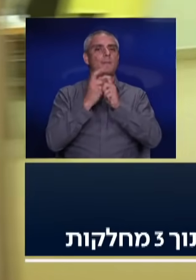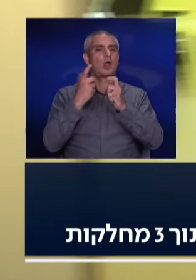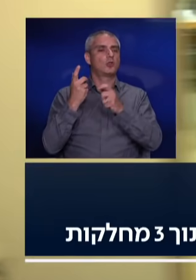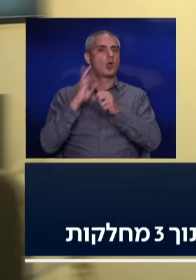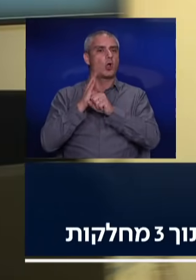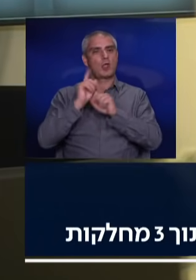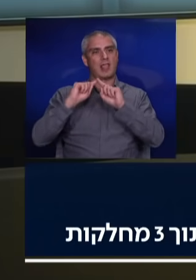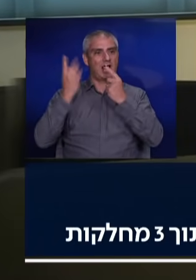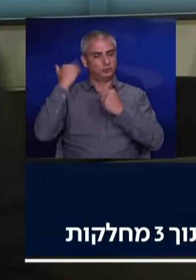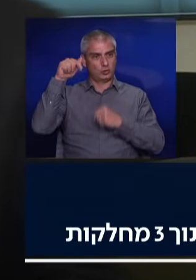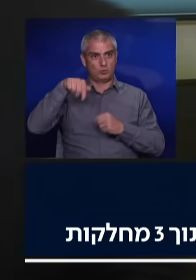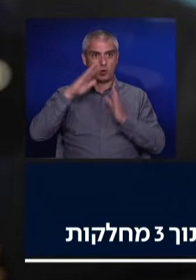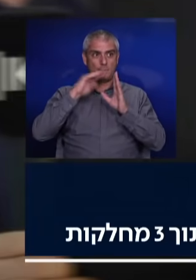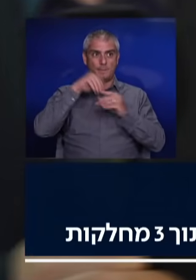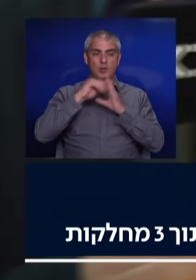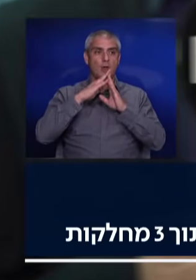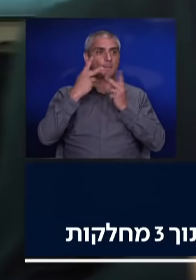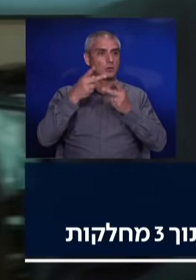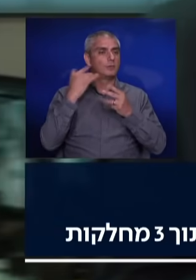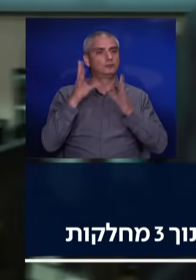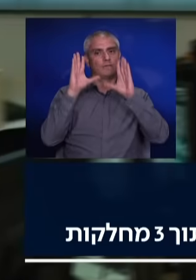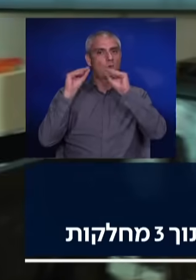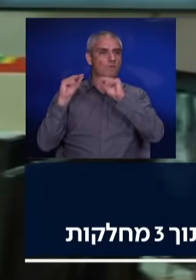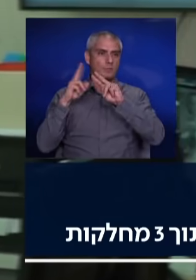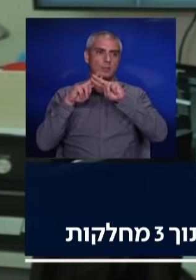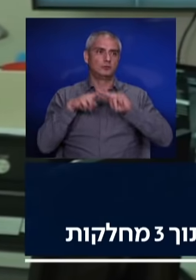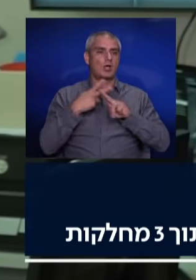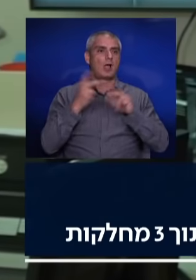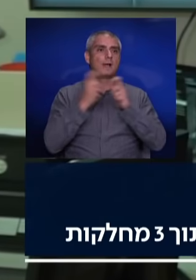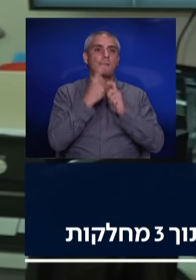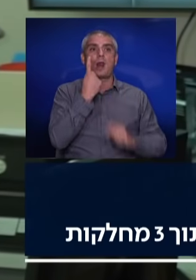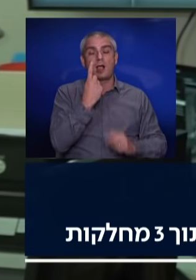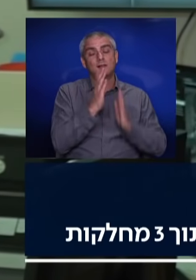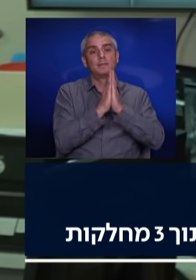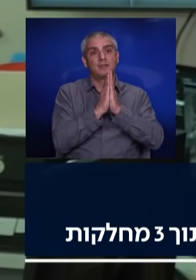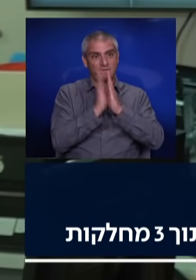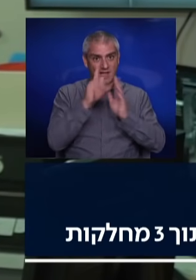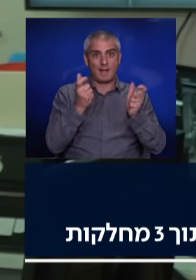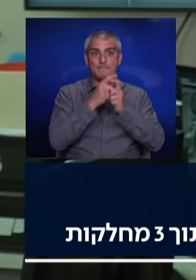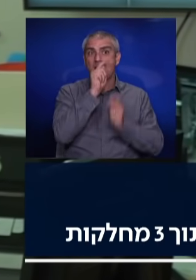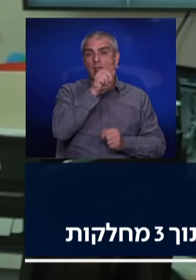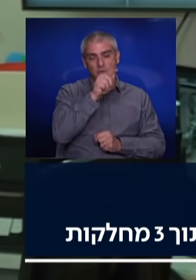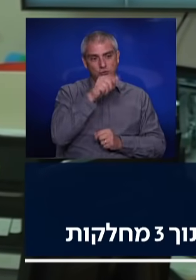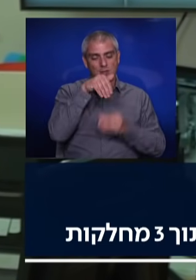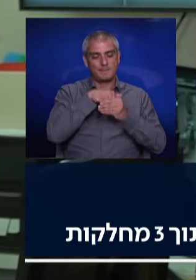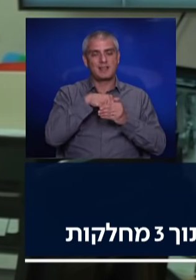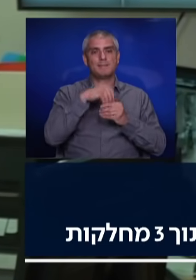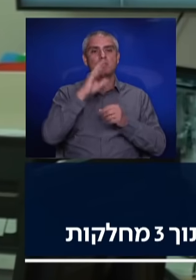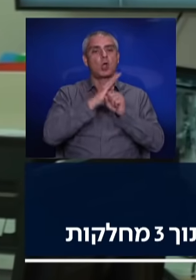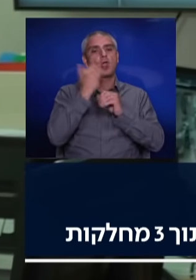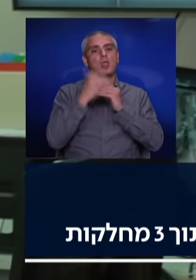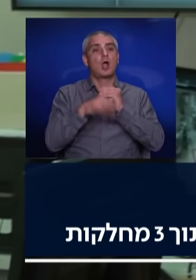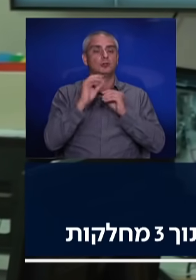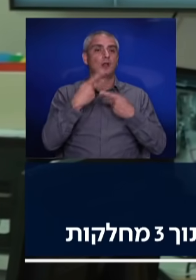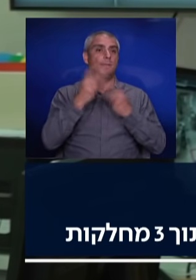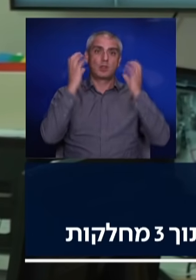הקורונה האחרות שהיו כאן בבית החולים, עכשיו הם קבועים, נותרה כאן מחלקה אחת, בתקווה שגם את המחלקה הזאת, פנימית קורונה האחרונה של בית החולים